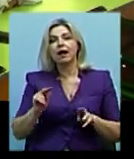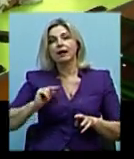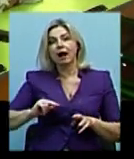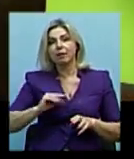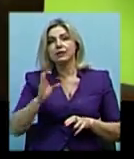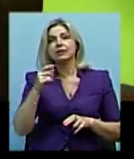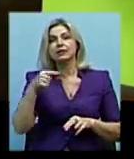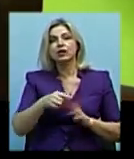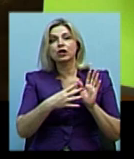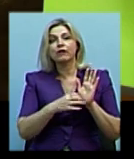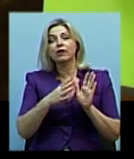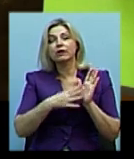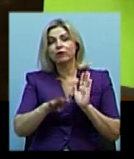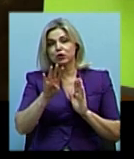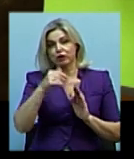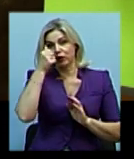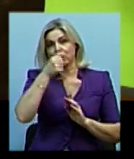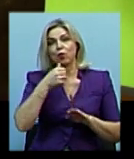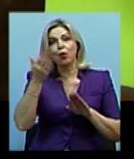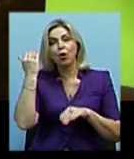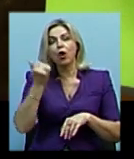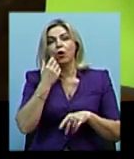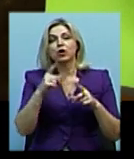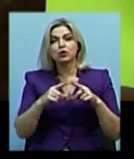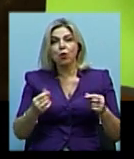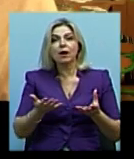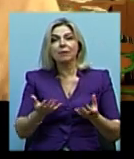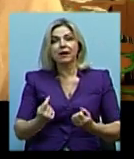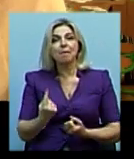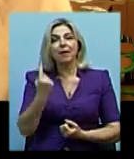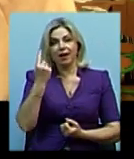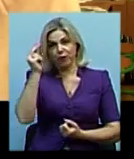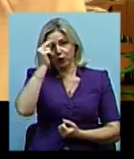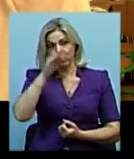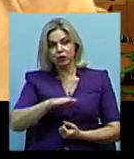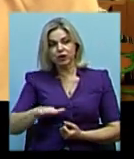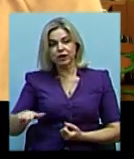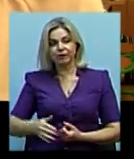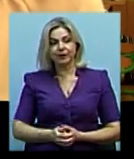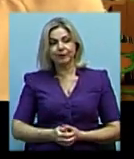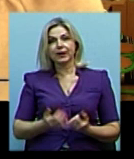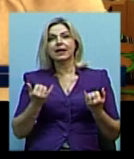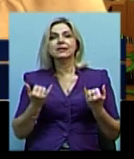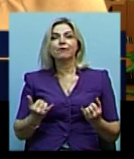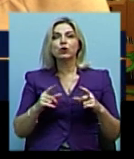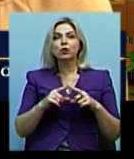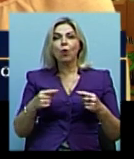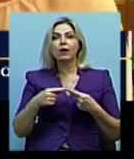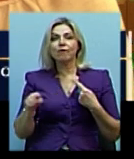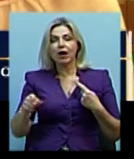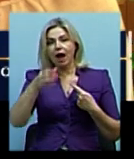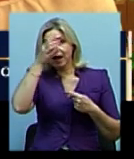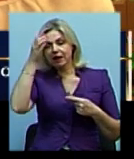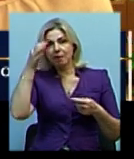з 1994 року, коли школа прийняла перших учнів. Сьогодні школу відрізняє академічна